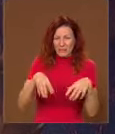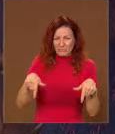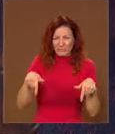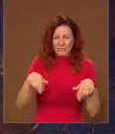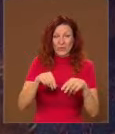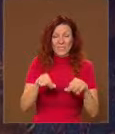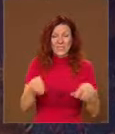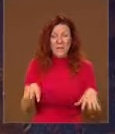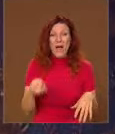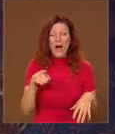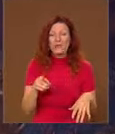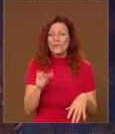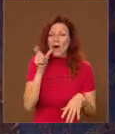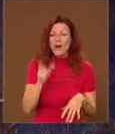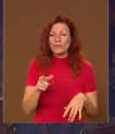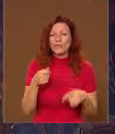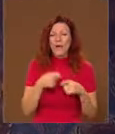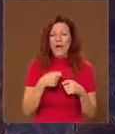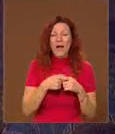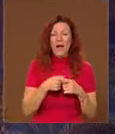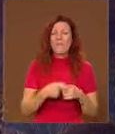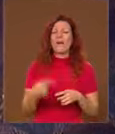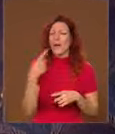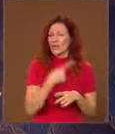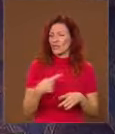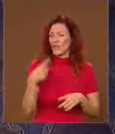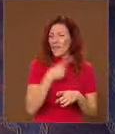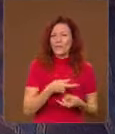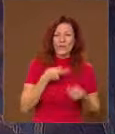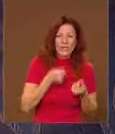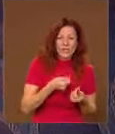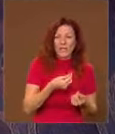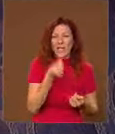това, с което човек се занимава в своите житейски грижи.